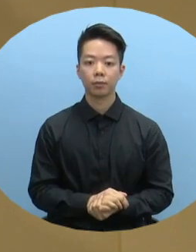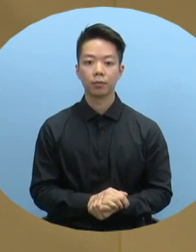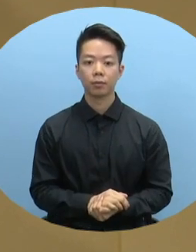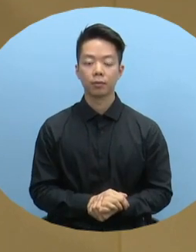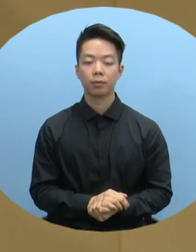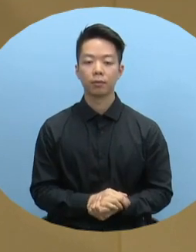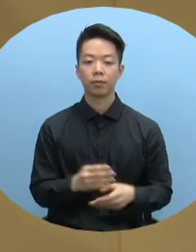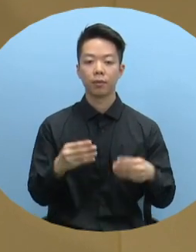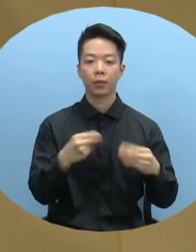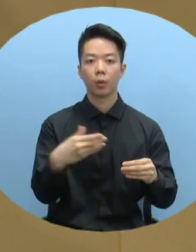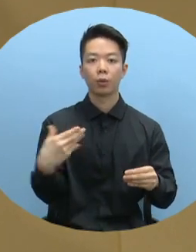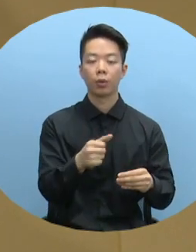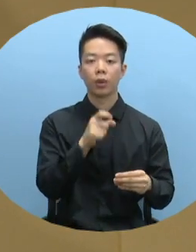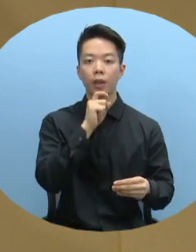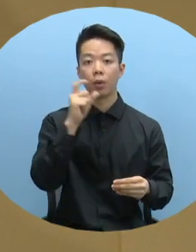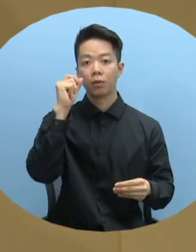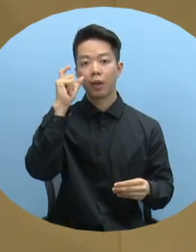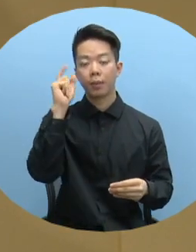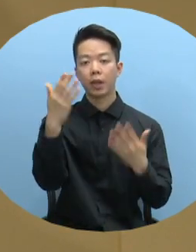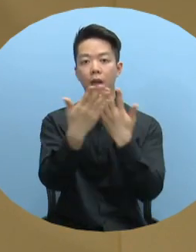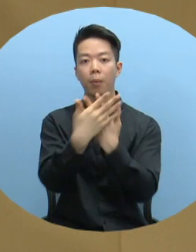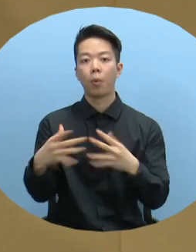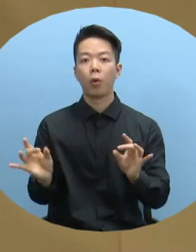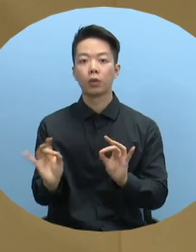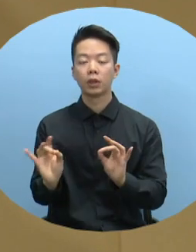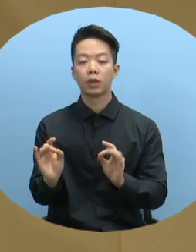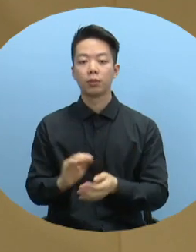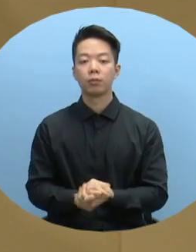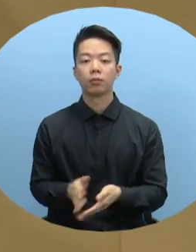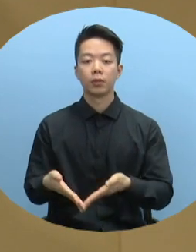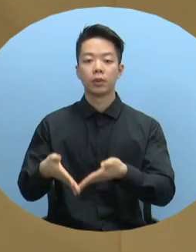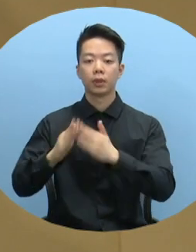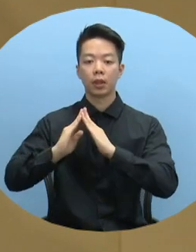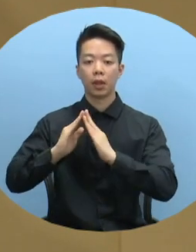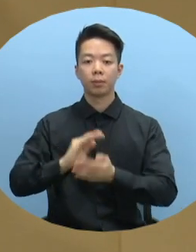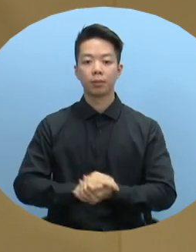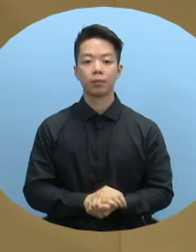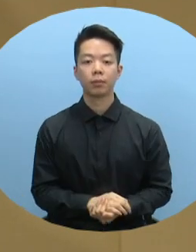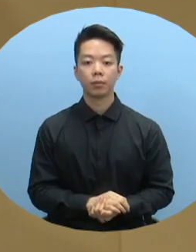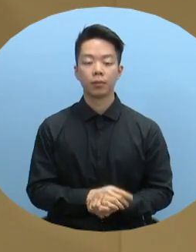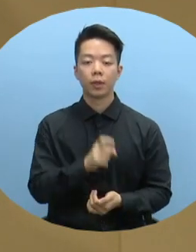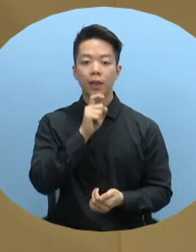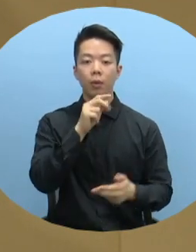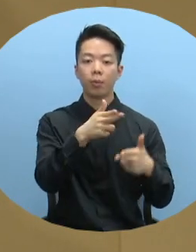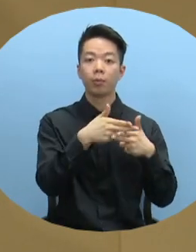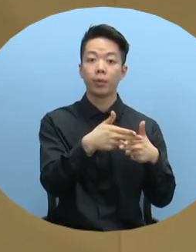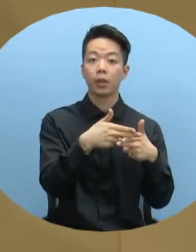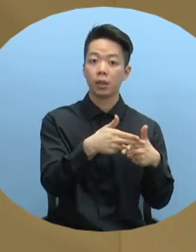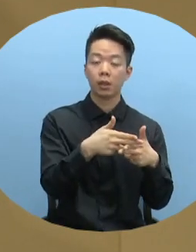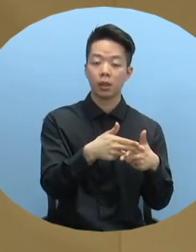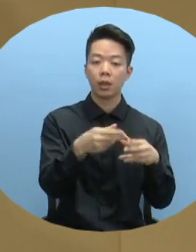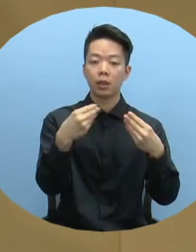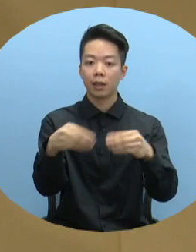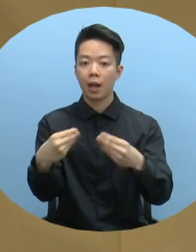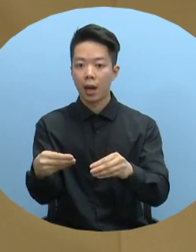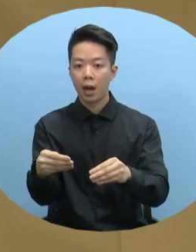我哋亦都喺教育局咧，將會有一個特別嘅網頁咧。係，譬如裏面有啲短片啊，教